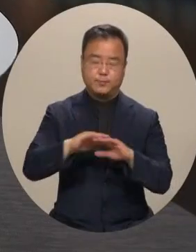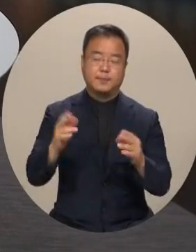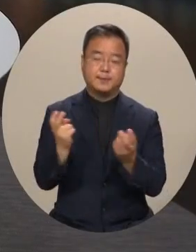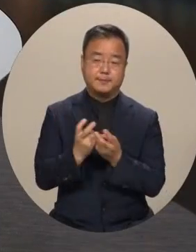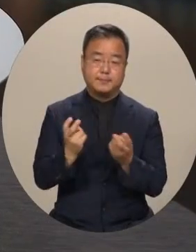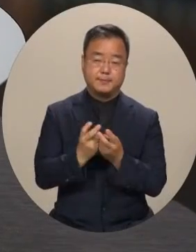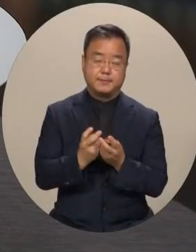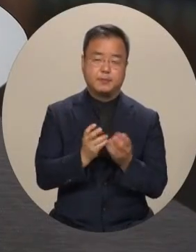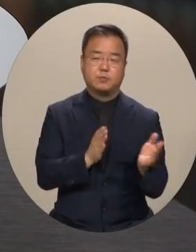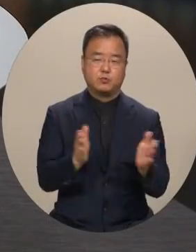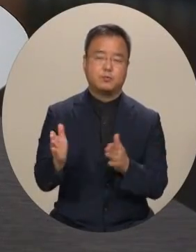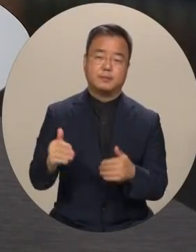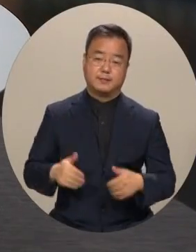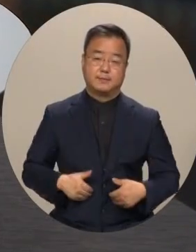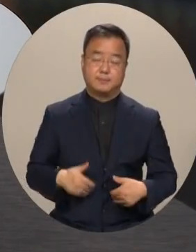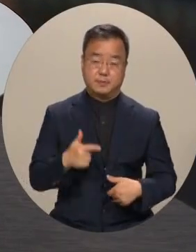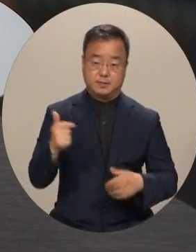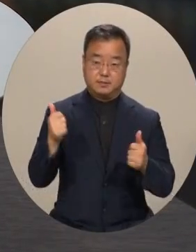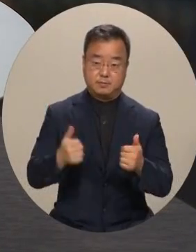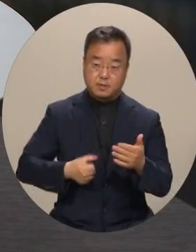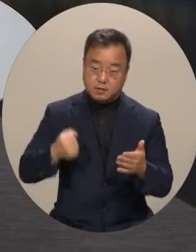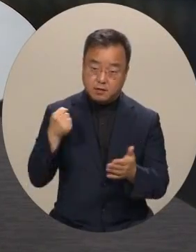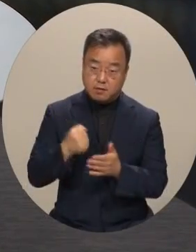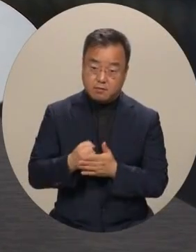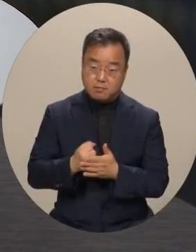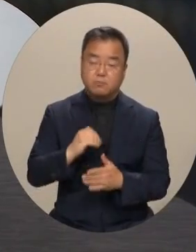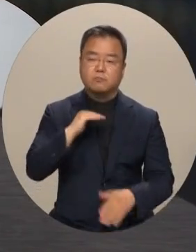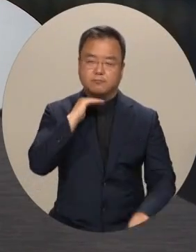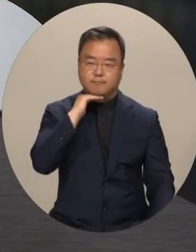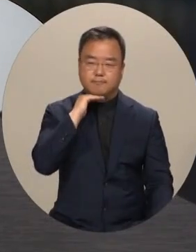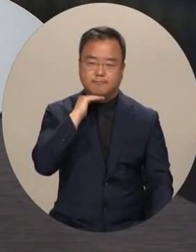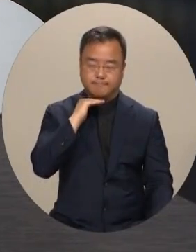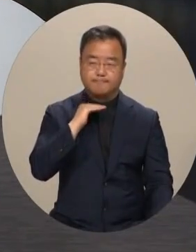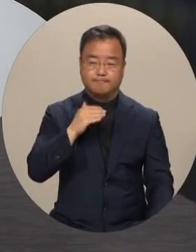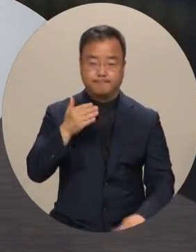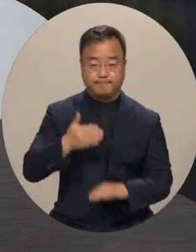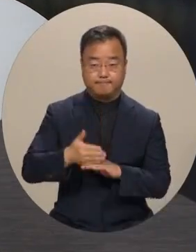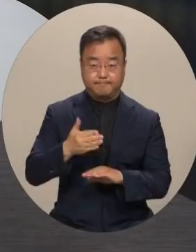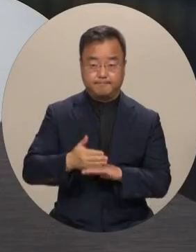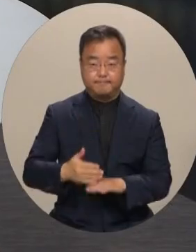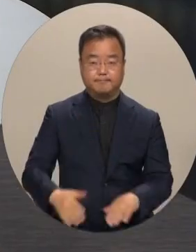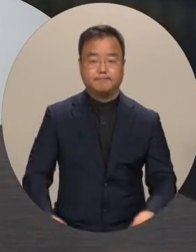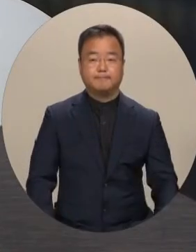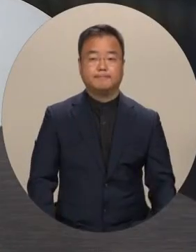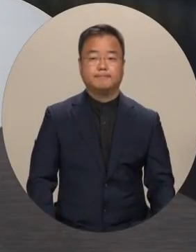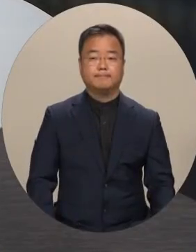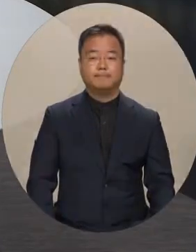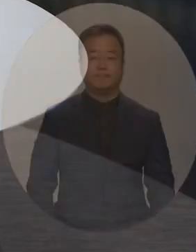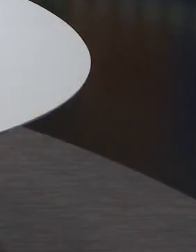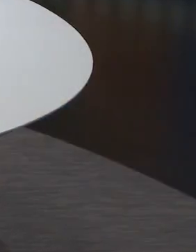할 것도 같은데이 대법원의 결론도 지켜봐야겠습니다 이상위 기자 잘 들었습니다 l